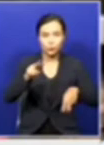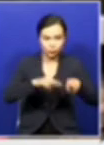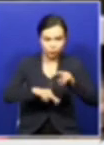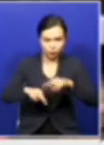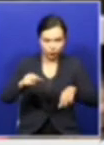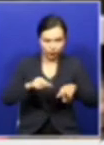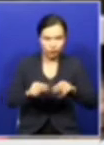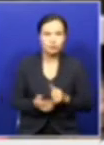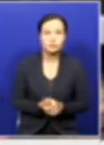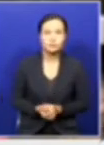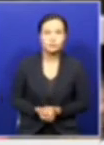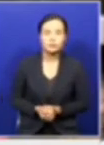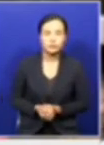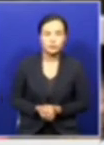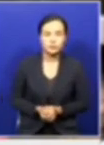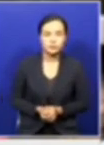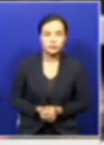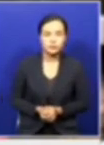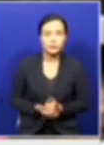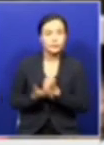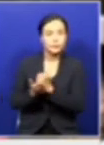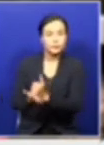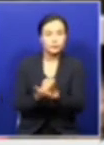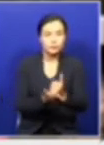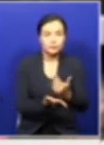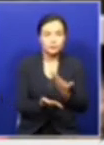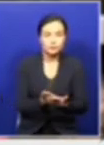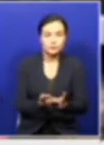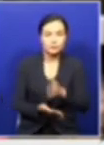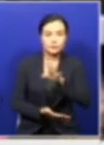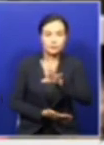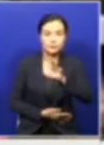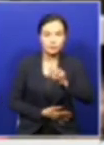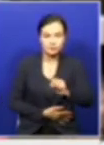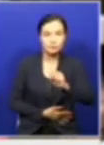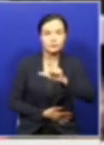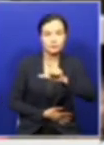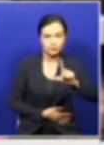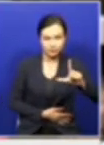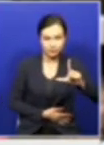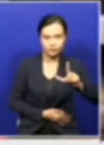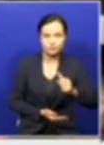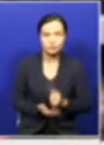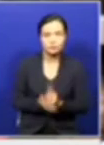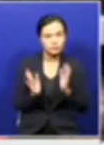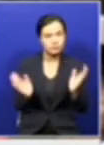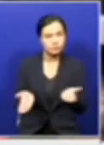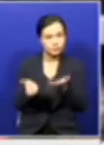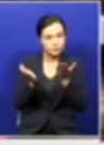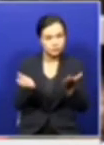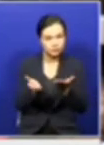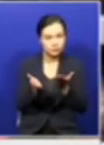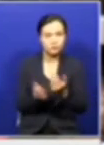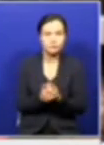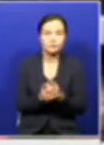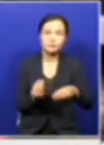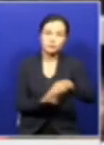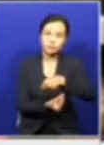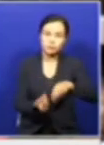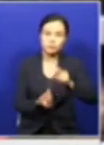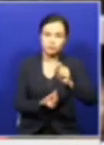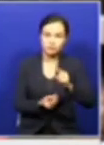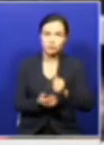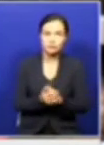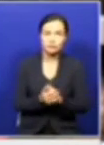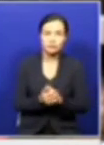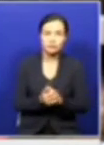การเยียวยาในวงเงิน400,000,000,000 บาทในการที่จะไปส่งเสริมนะครับเศรษฐกิจฐานรากห